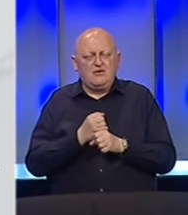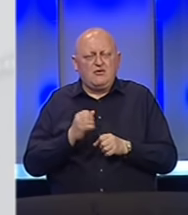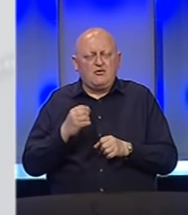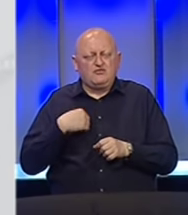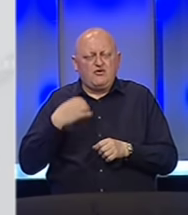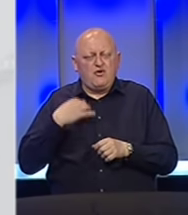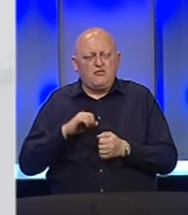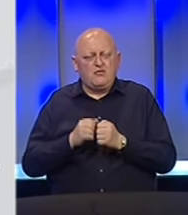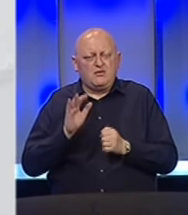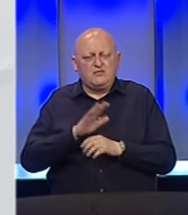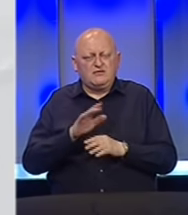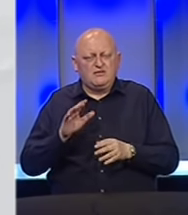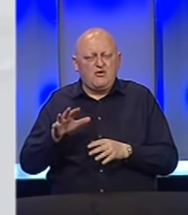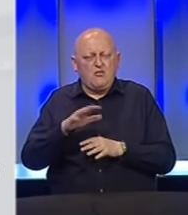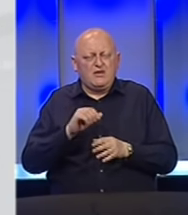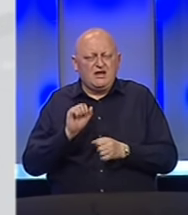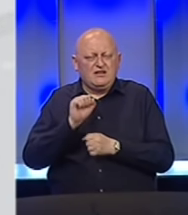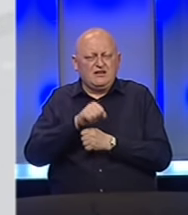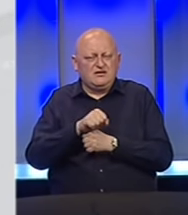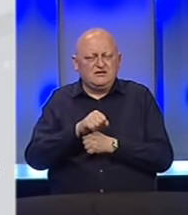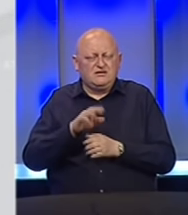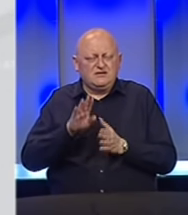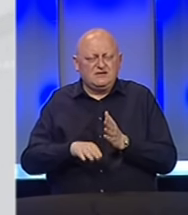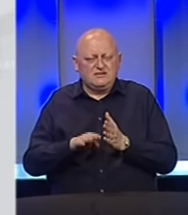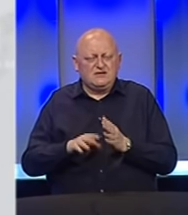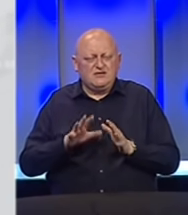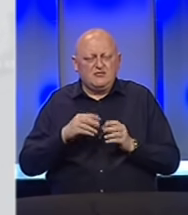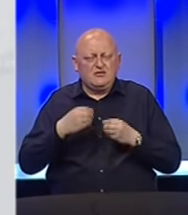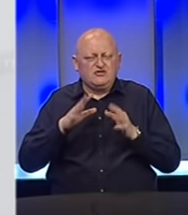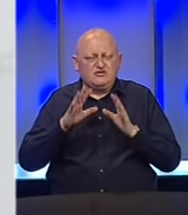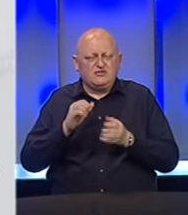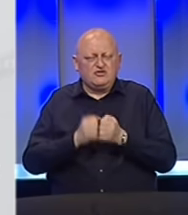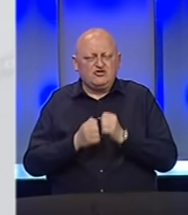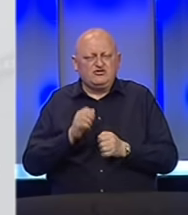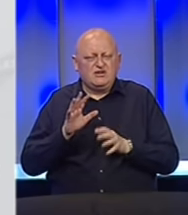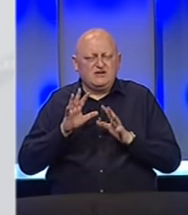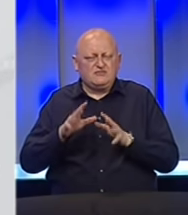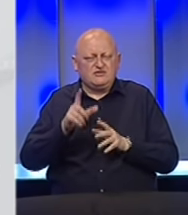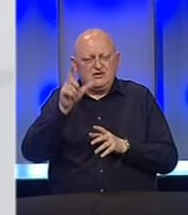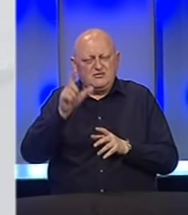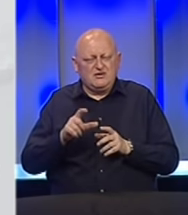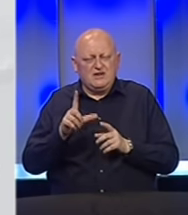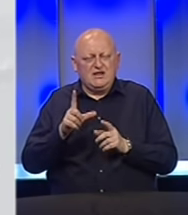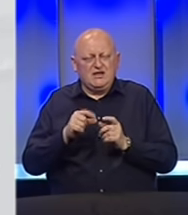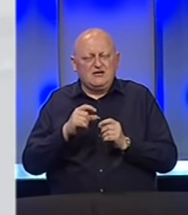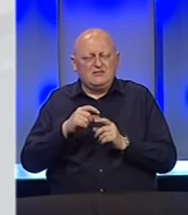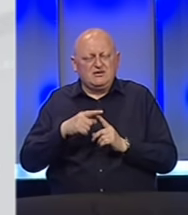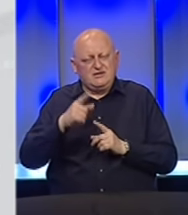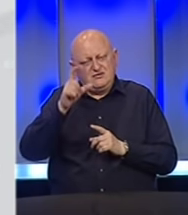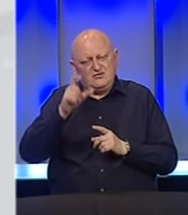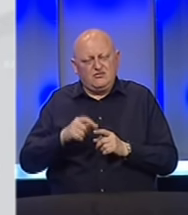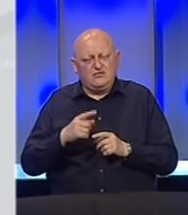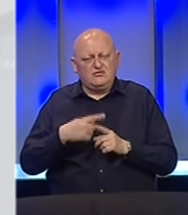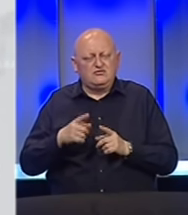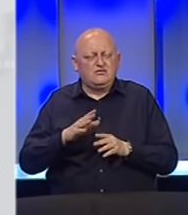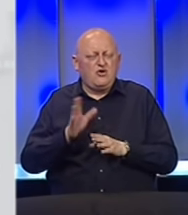obaveze u borbi protiv svih oblika nasilja, diskriminacije, govora mržnje i zločina iz mržnje usmjerenih protiv LGBT osoba na temelju